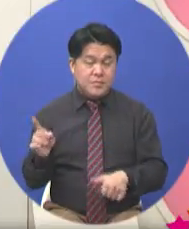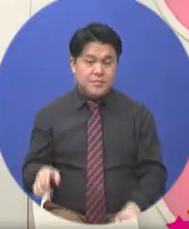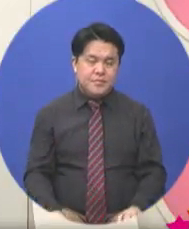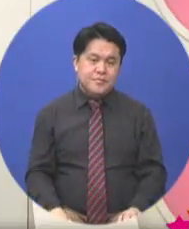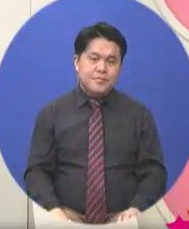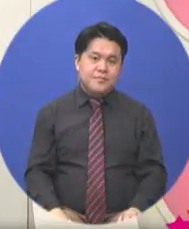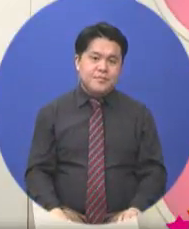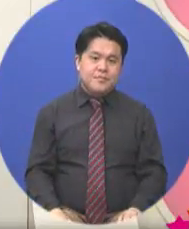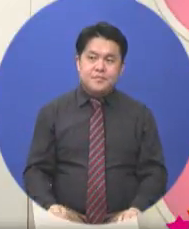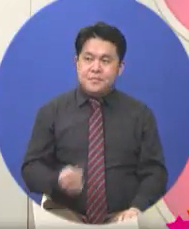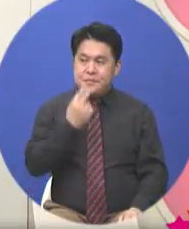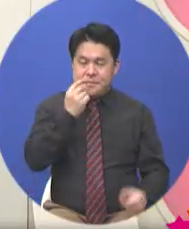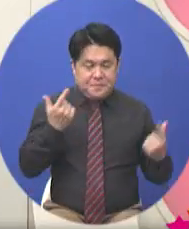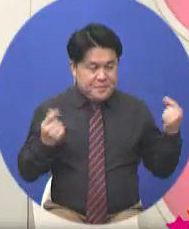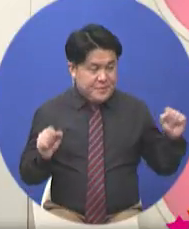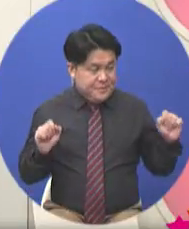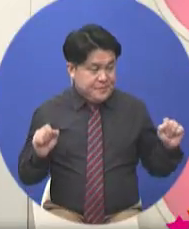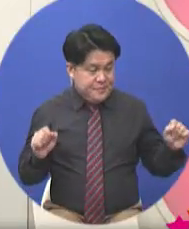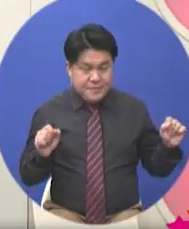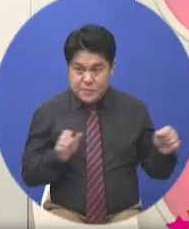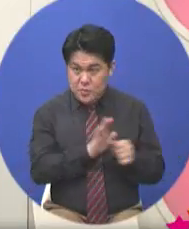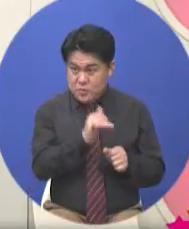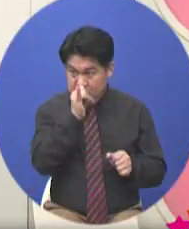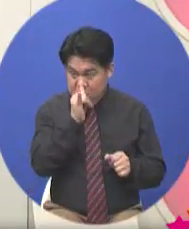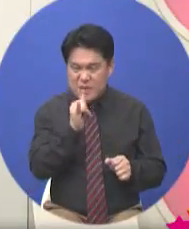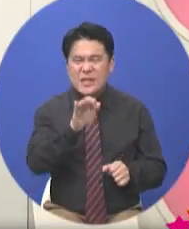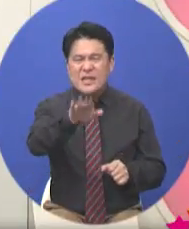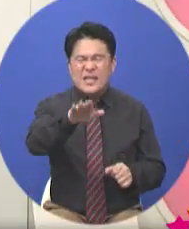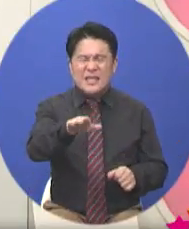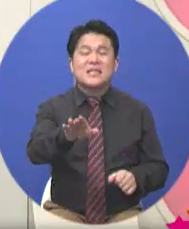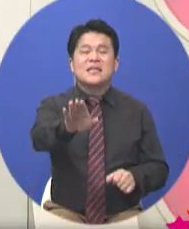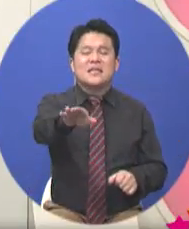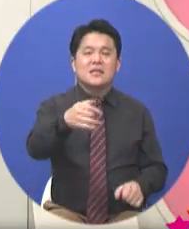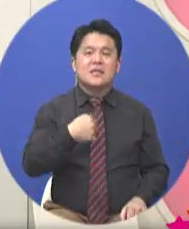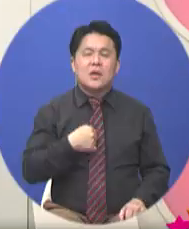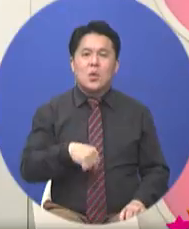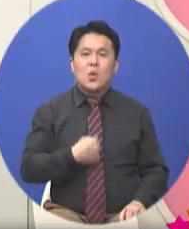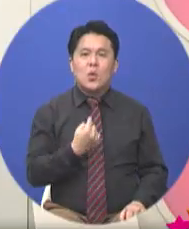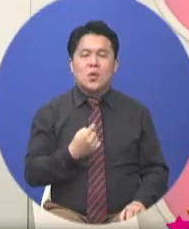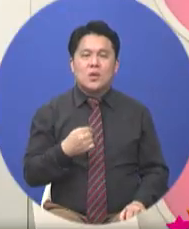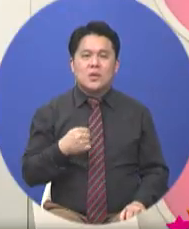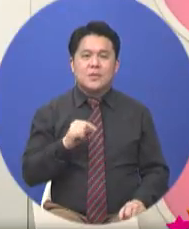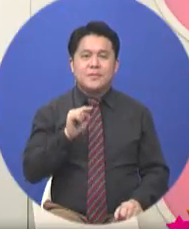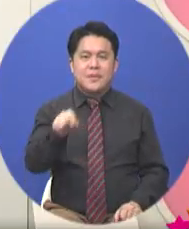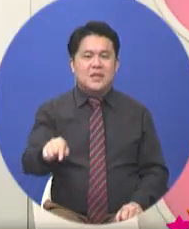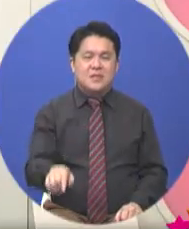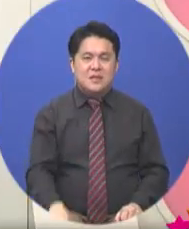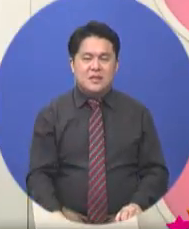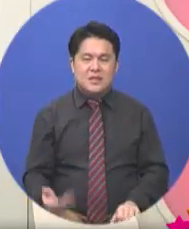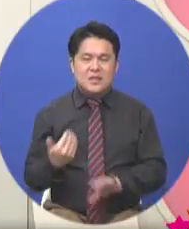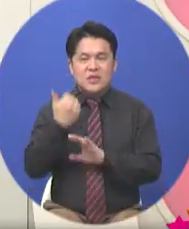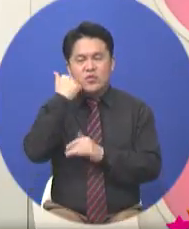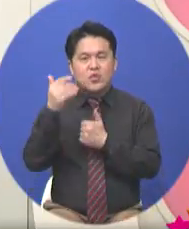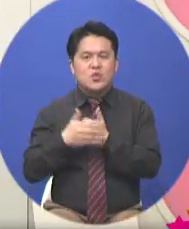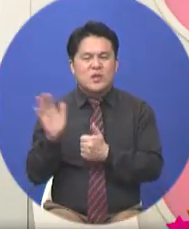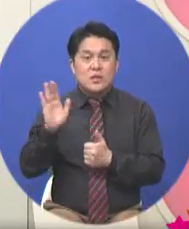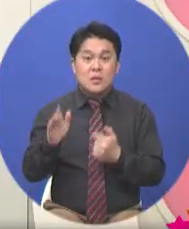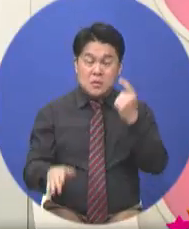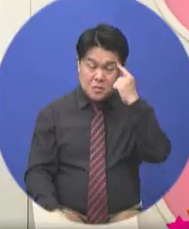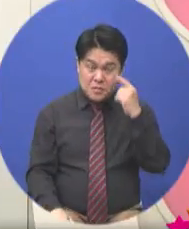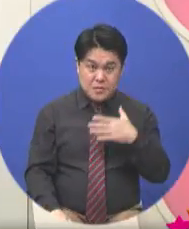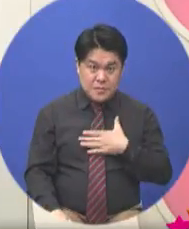이렇게 호흡을 같이 맞춰주고 그러셨습니까? 예, 예. 어제 한 저 내 혼자서 단독으로 뛰요. 단독. 나는 이제 웬